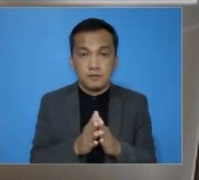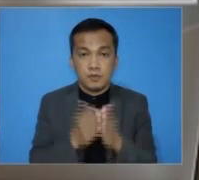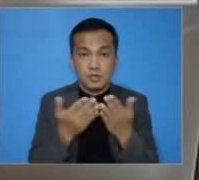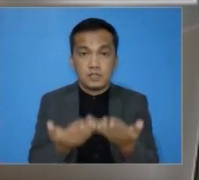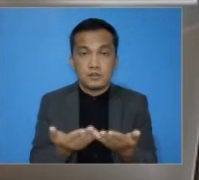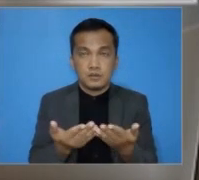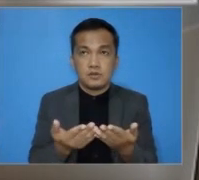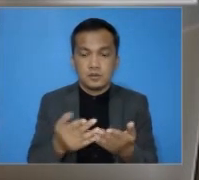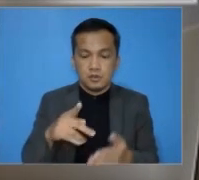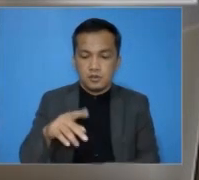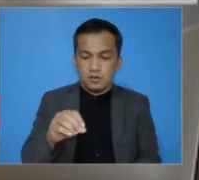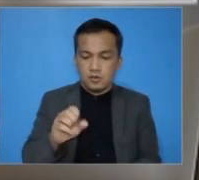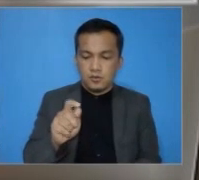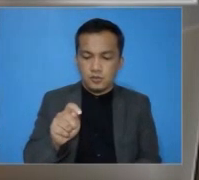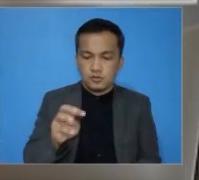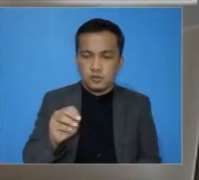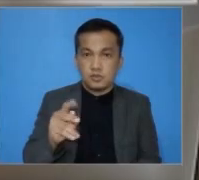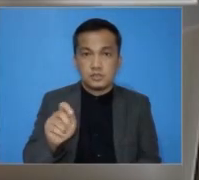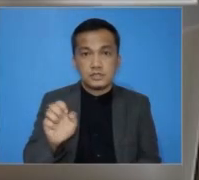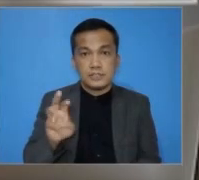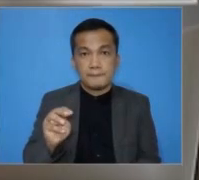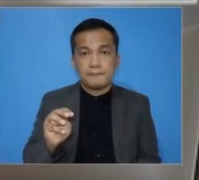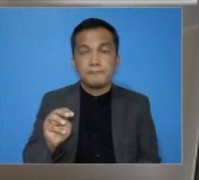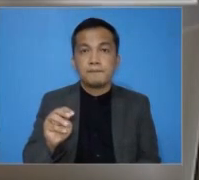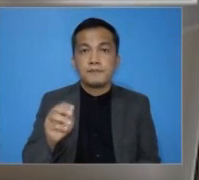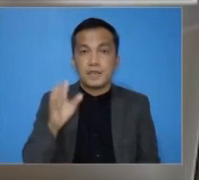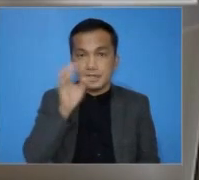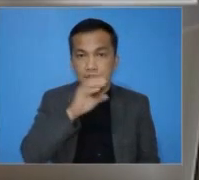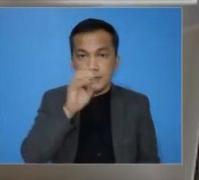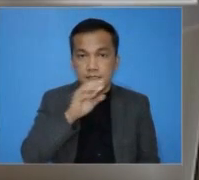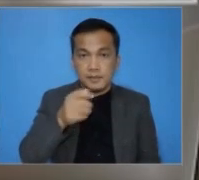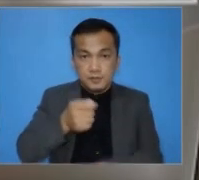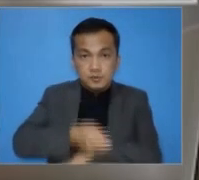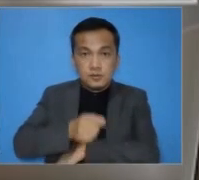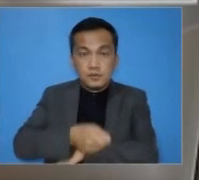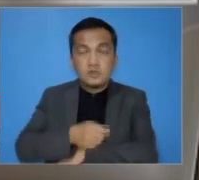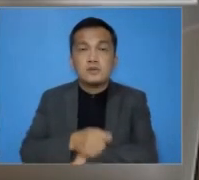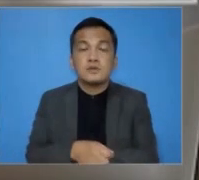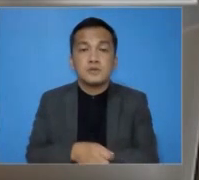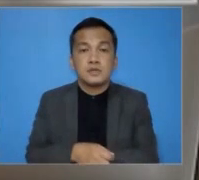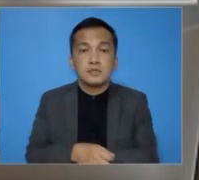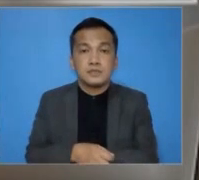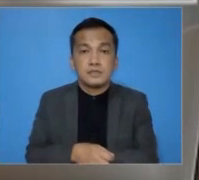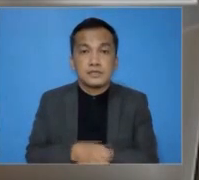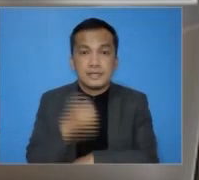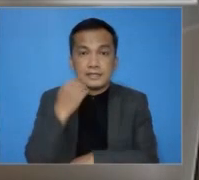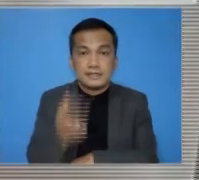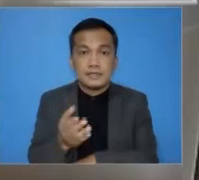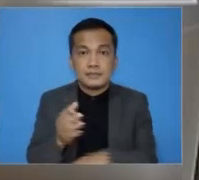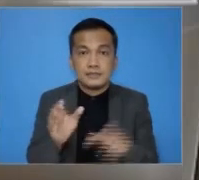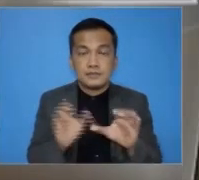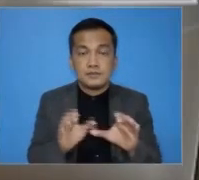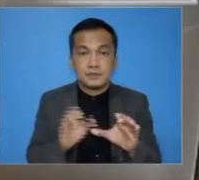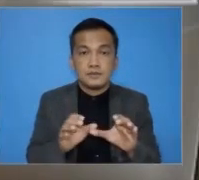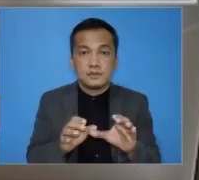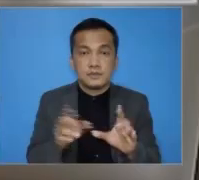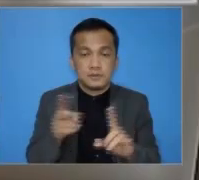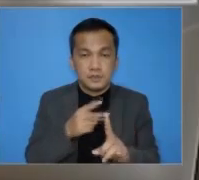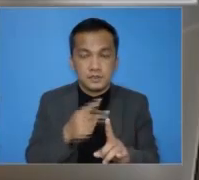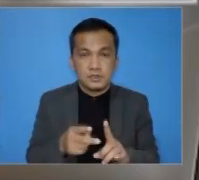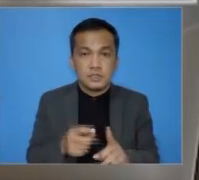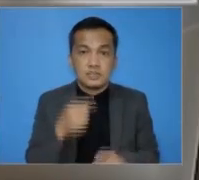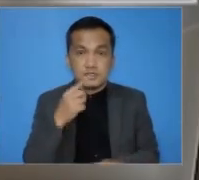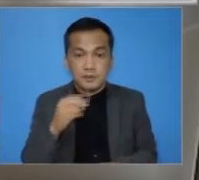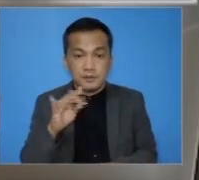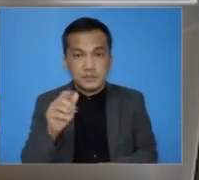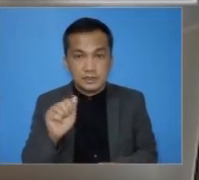post-mortem. Ang hinahanap ni piskal is yung death certificate ng victim. Sabi ni Piskal, nasa yung death